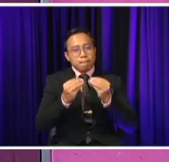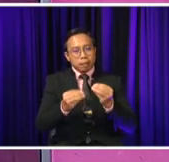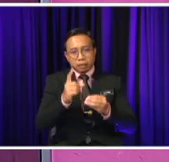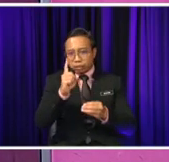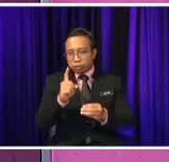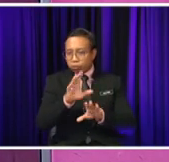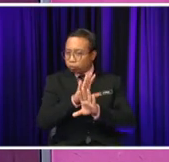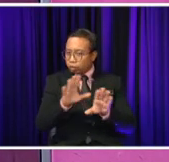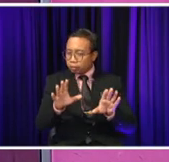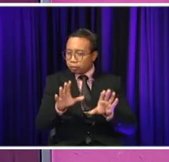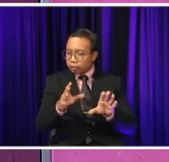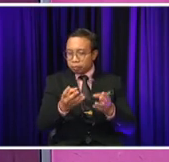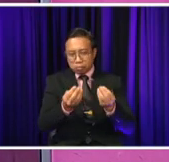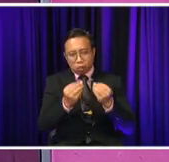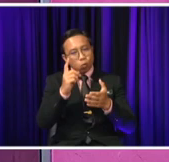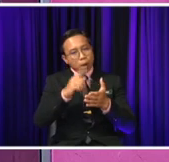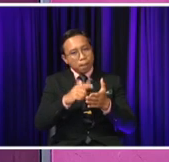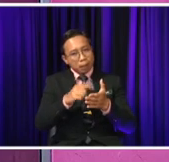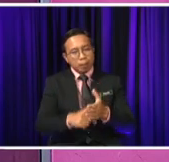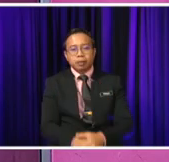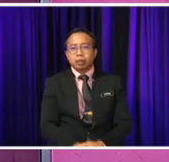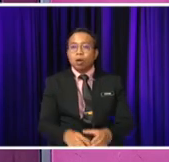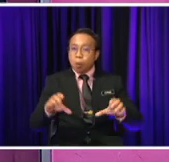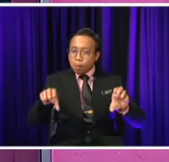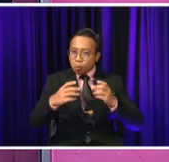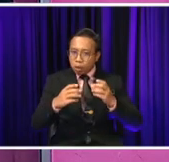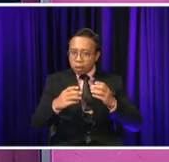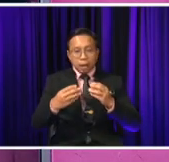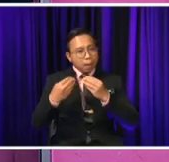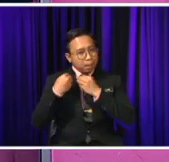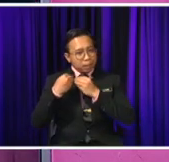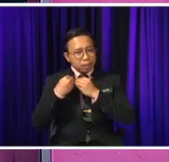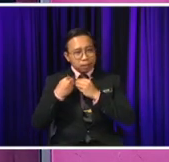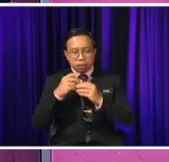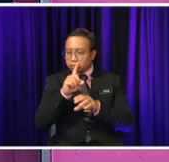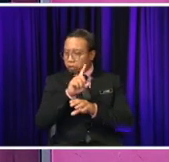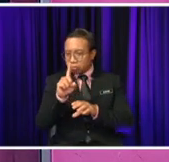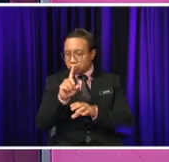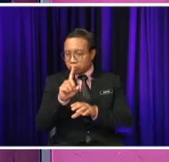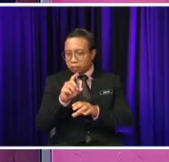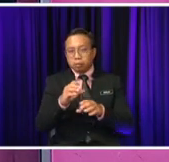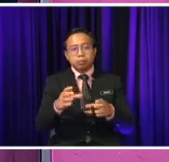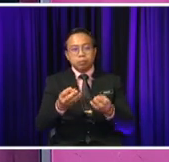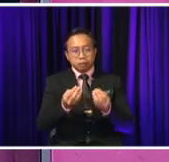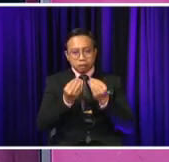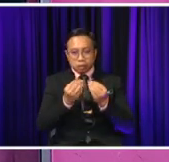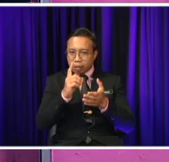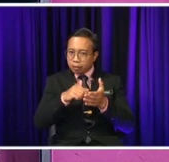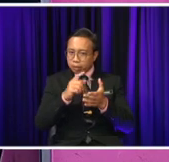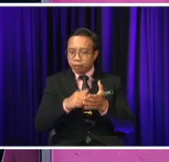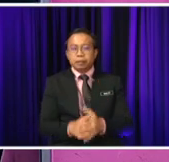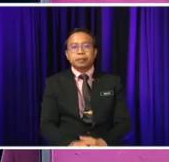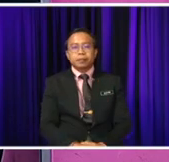tanpa menunjukkan balasan menjalankan amanah tanpa meminta balasan pada orang lain itu masuk iklan nah jadi